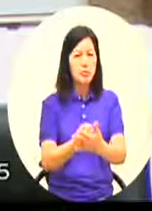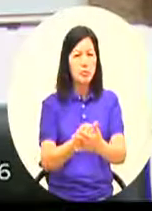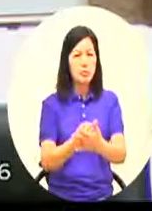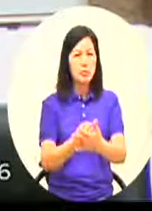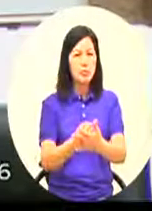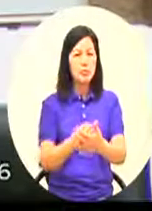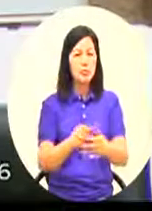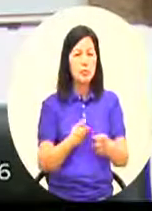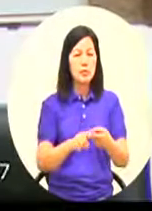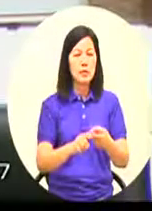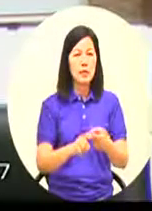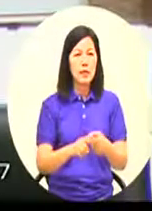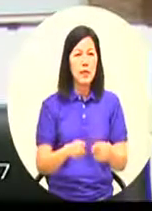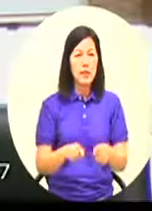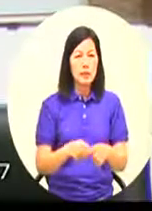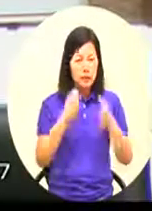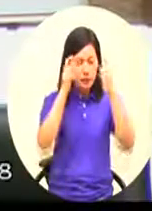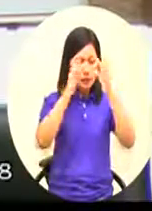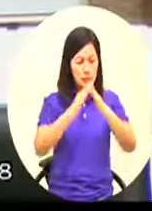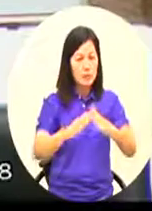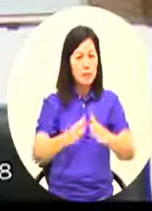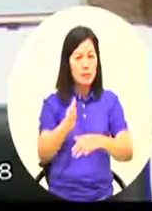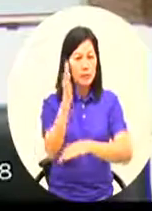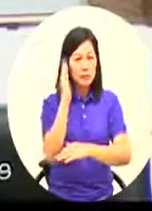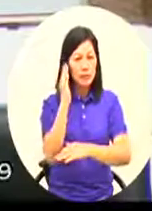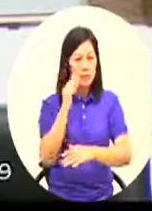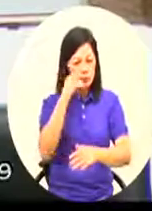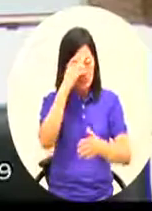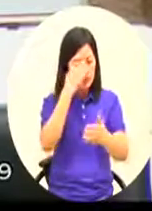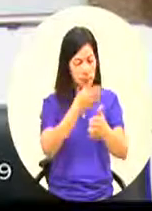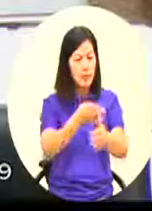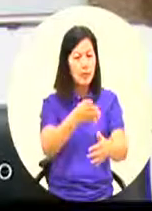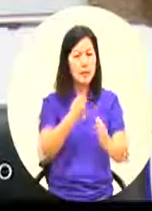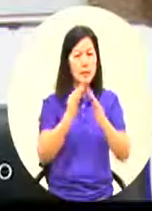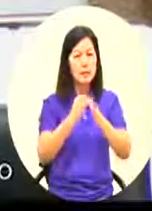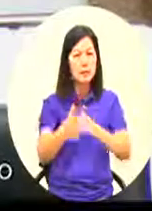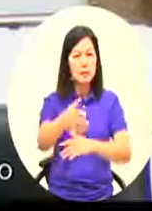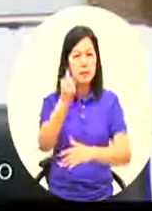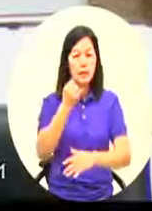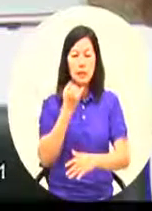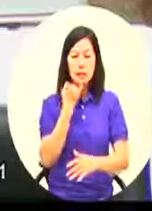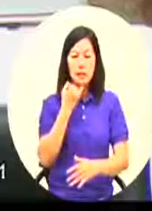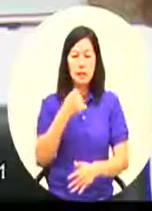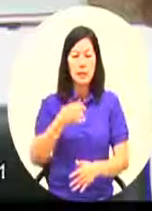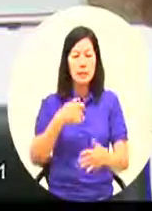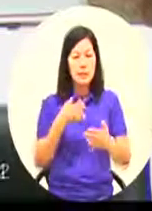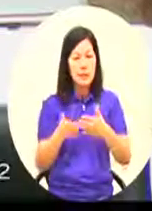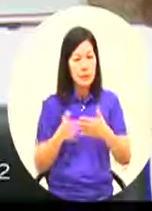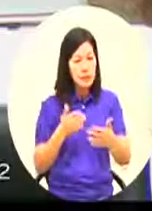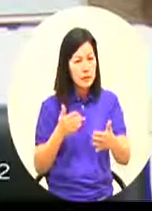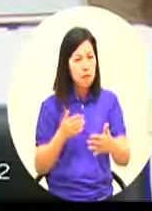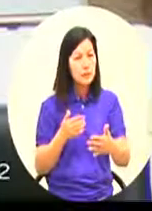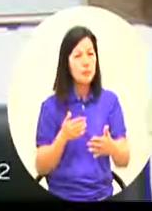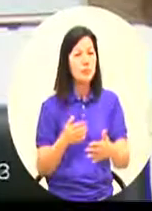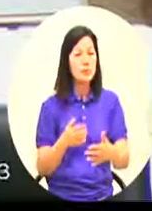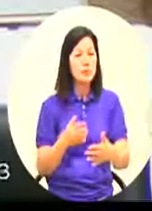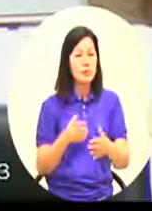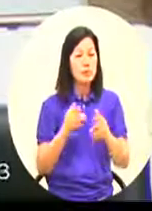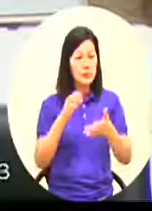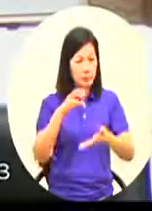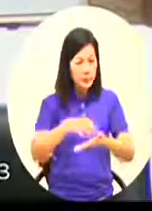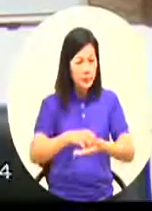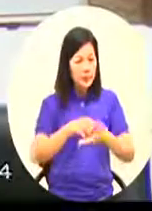明，我们高雄市政府也请市长有机会也能够协助我们证明这个平